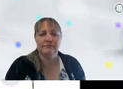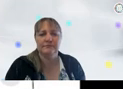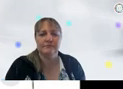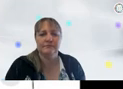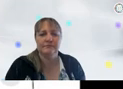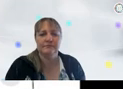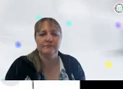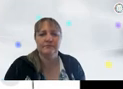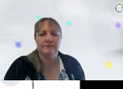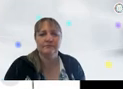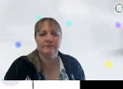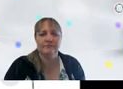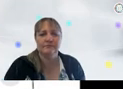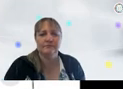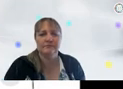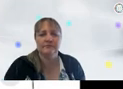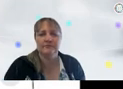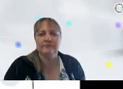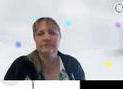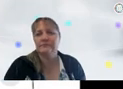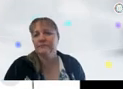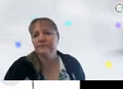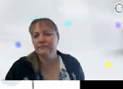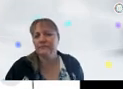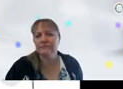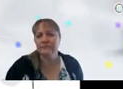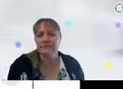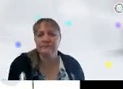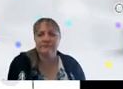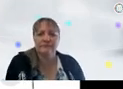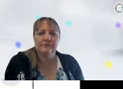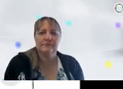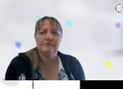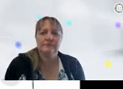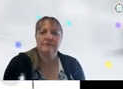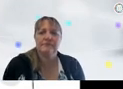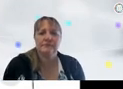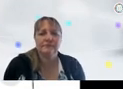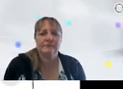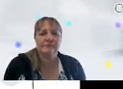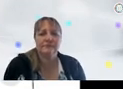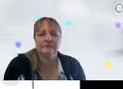einfach versucht, alles, was für uns irgendwie möglich ist, von diesen Kompetenzmodellen in